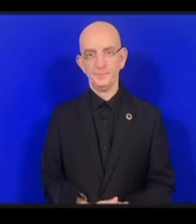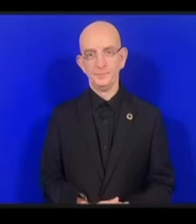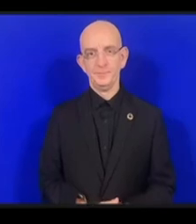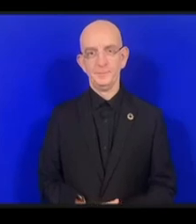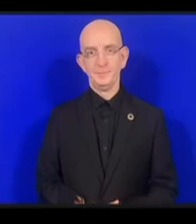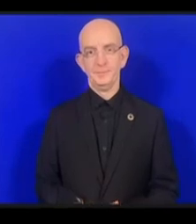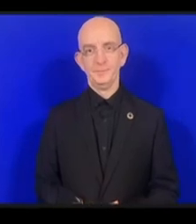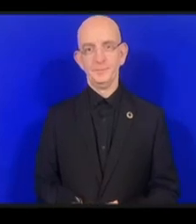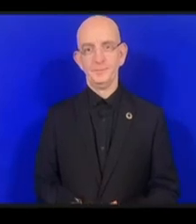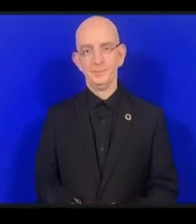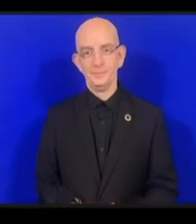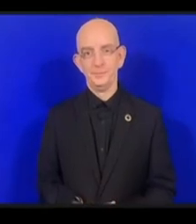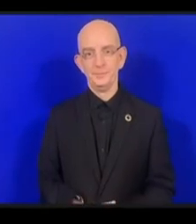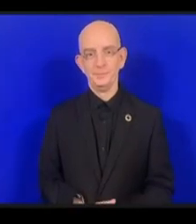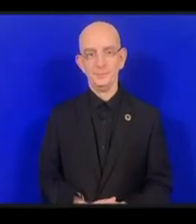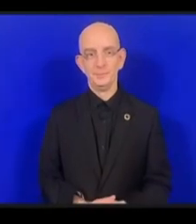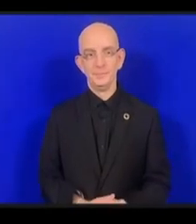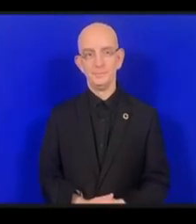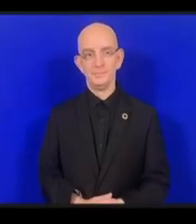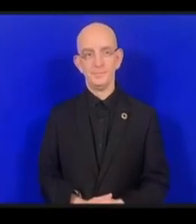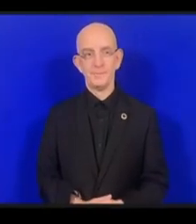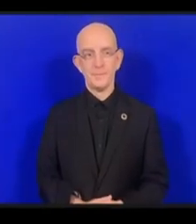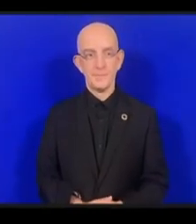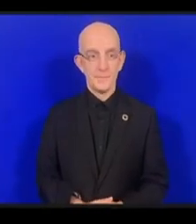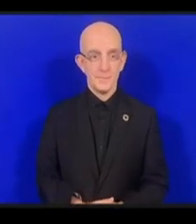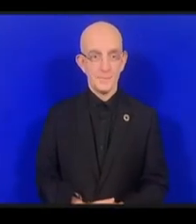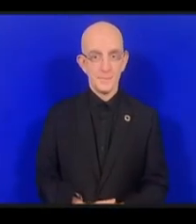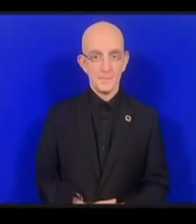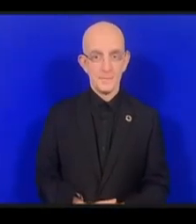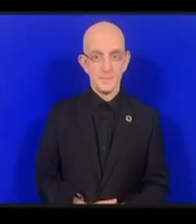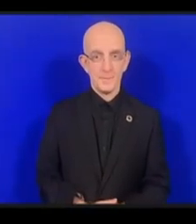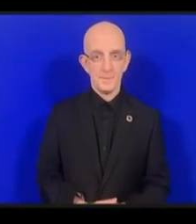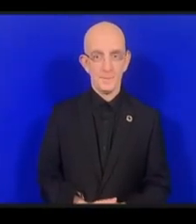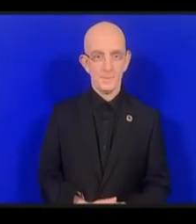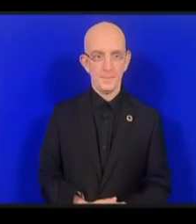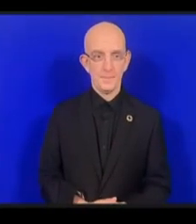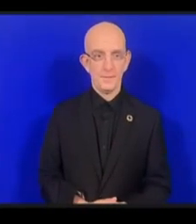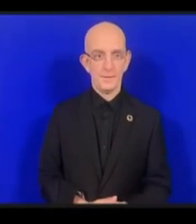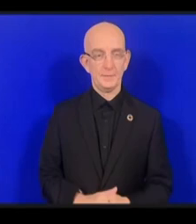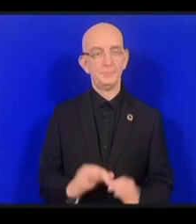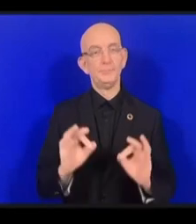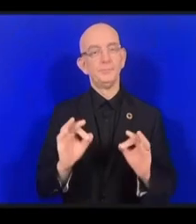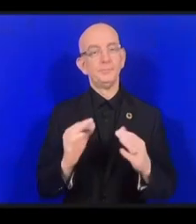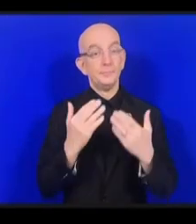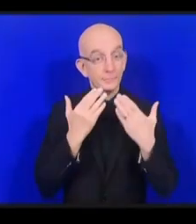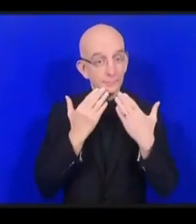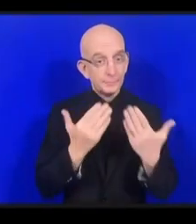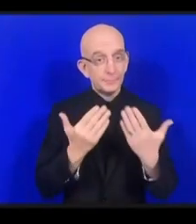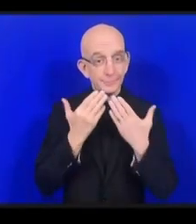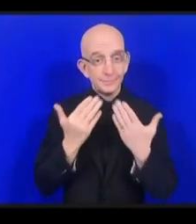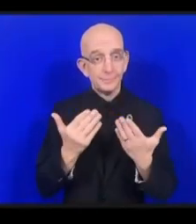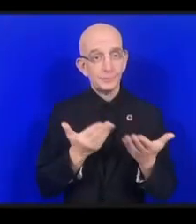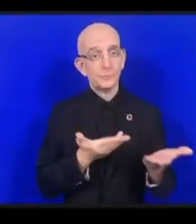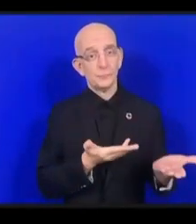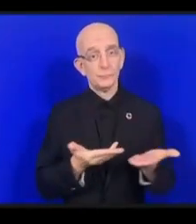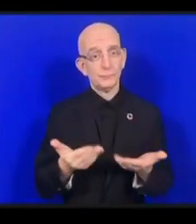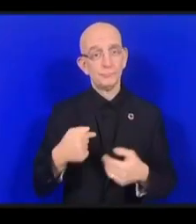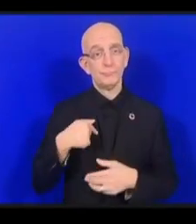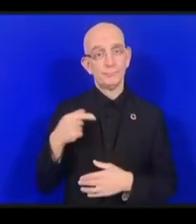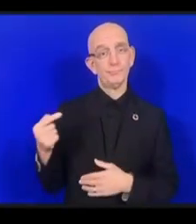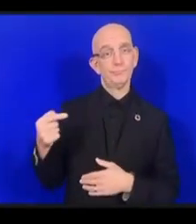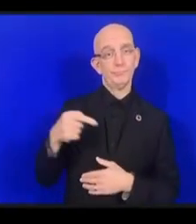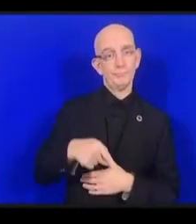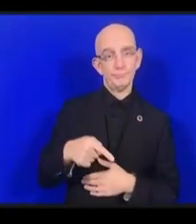ただいまご紹介をいただきました清水寺の住職でございます。一